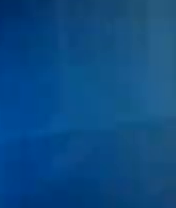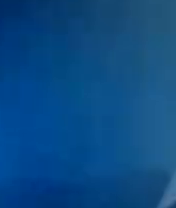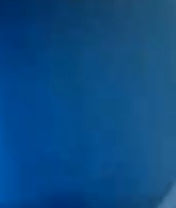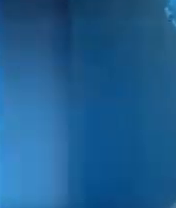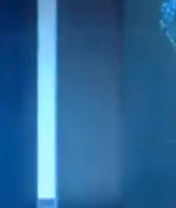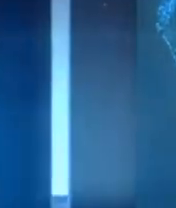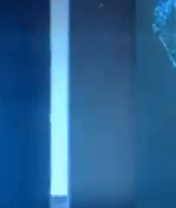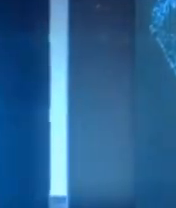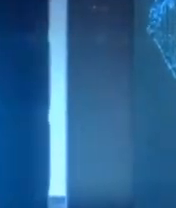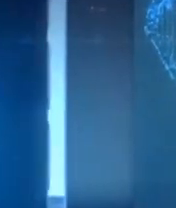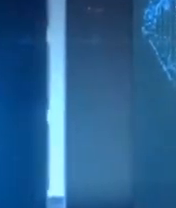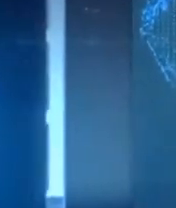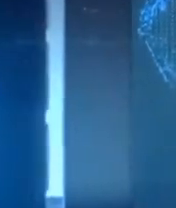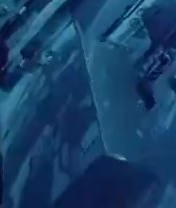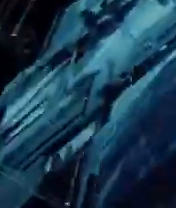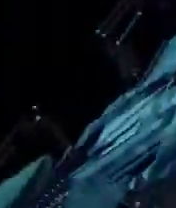Жетісу телеарнасы.